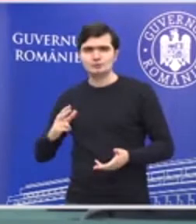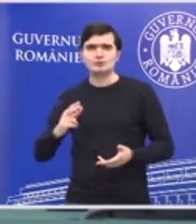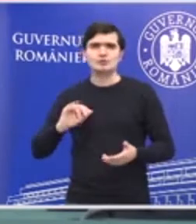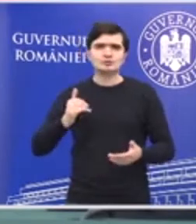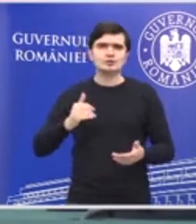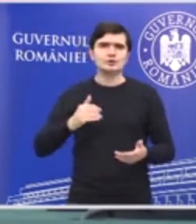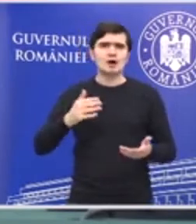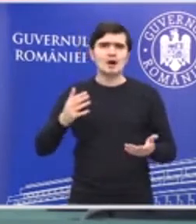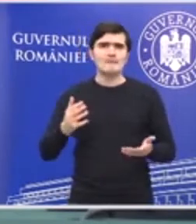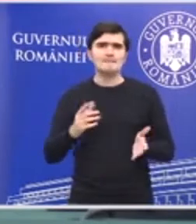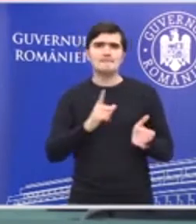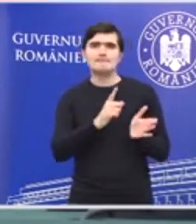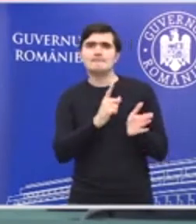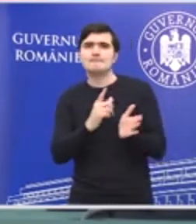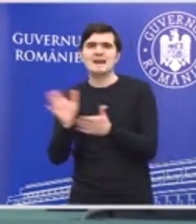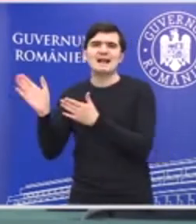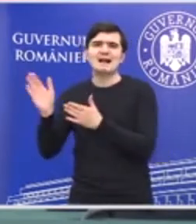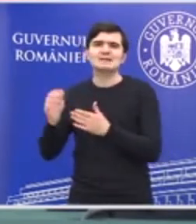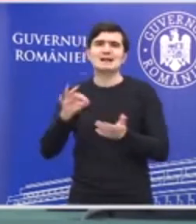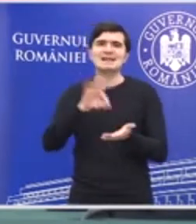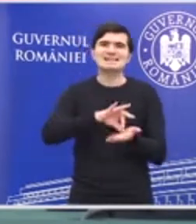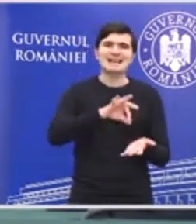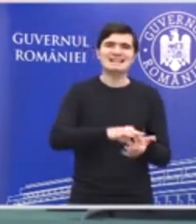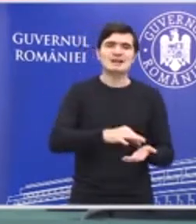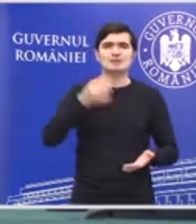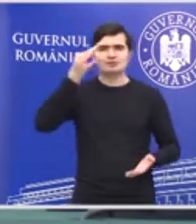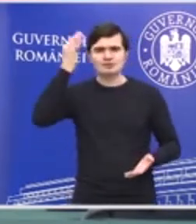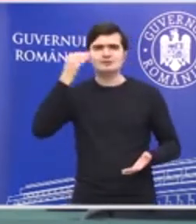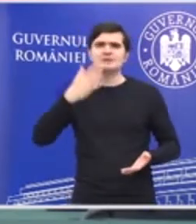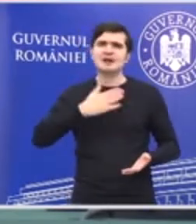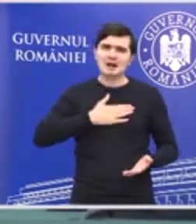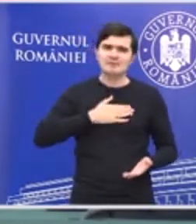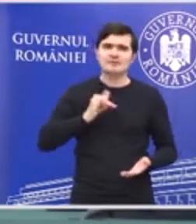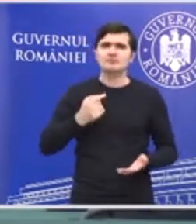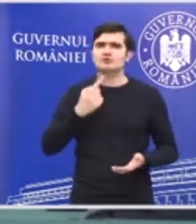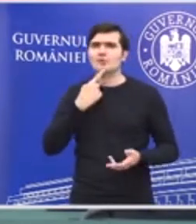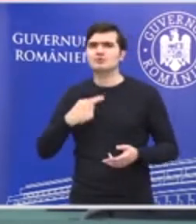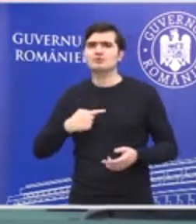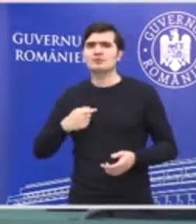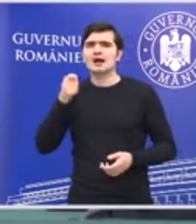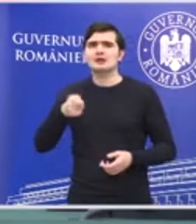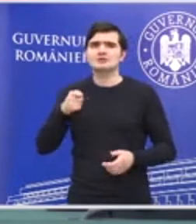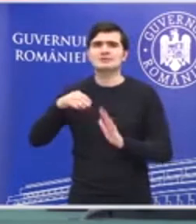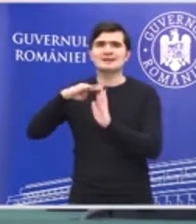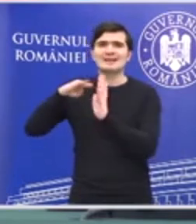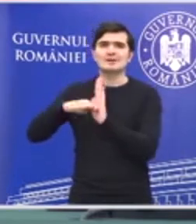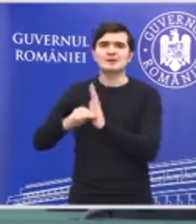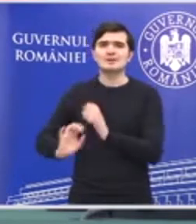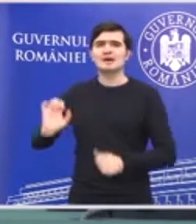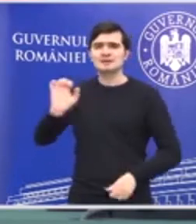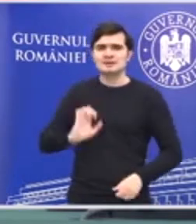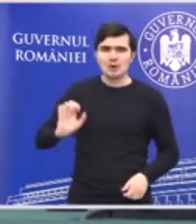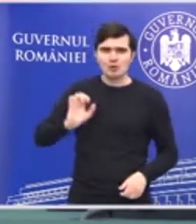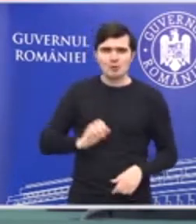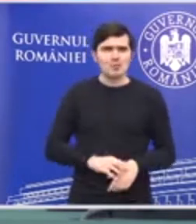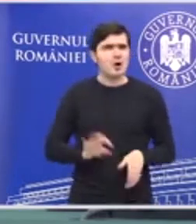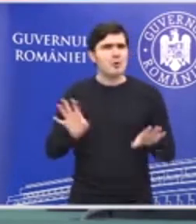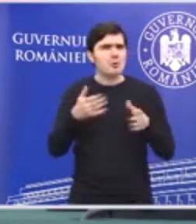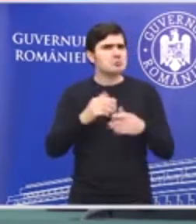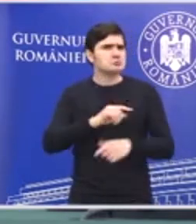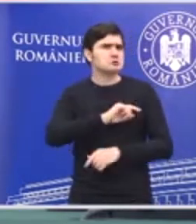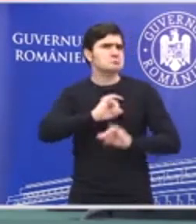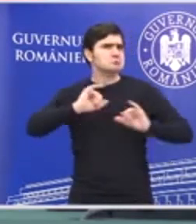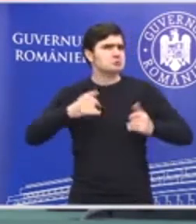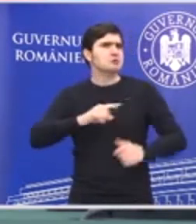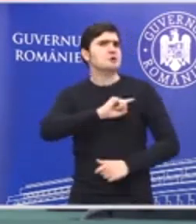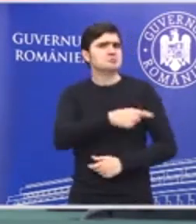științifice disponibile și de la recomandările Agenției de Reglementare Europene. Se poate sigur ajunge în orice scenariu, din